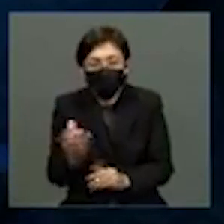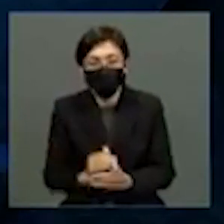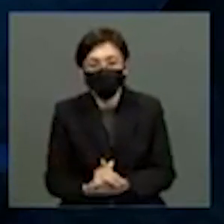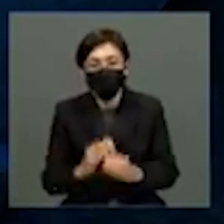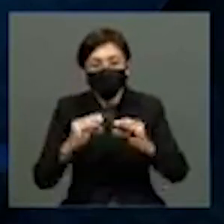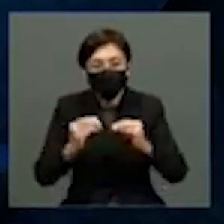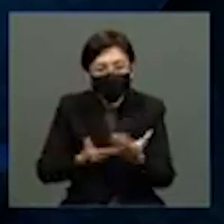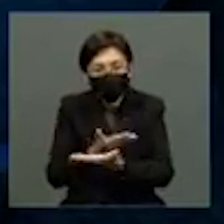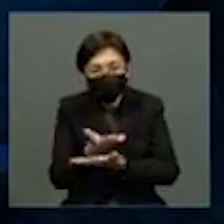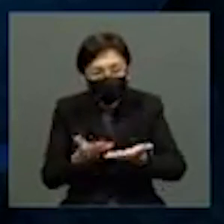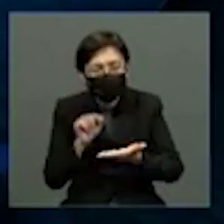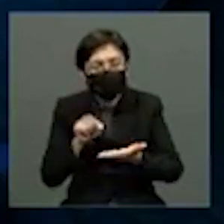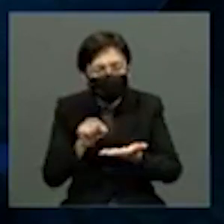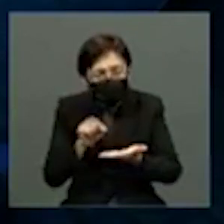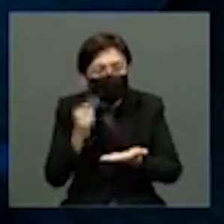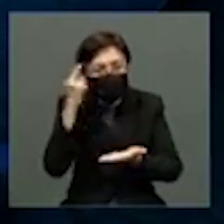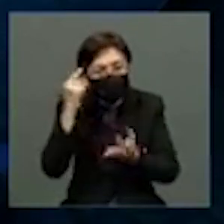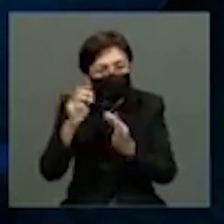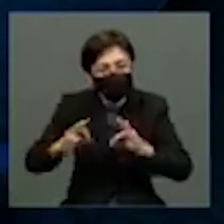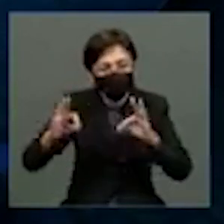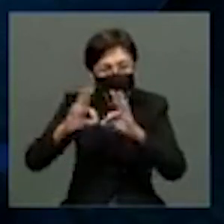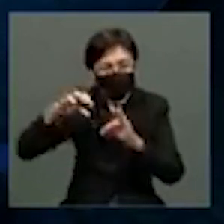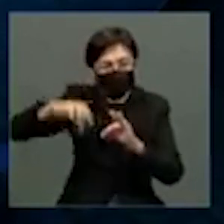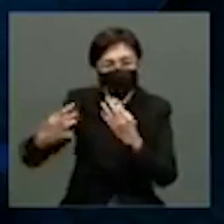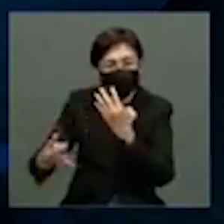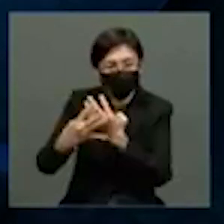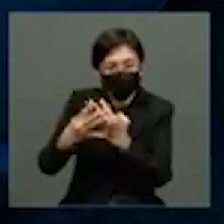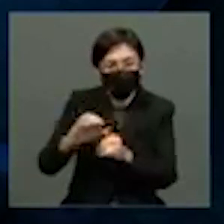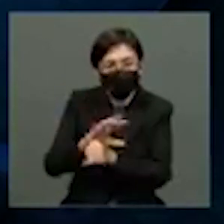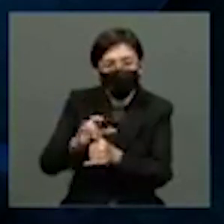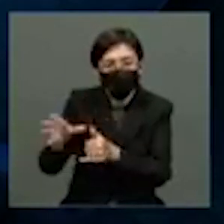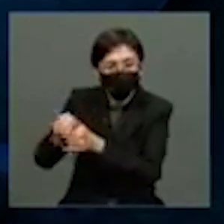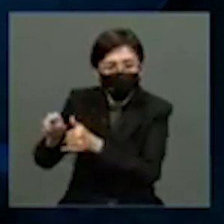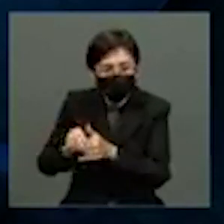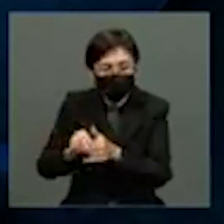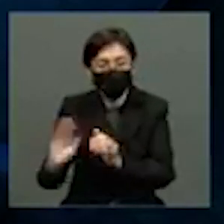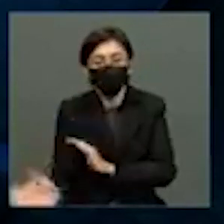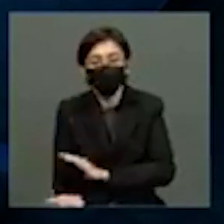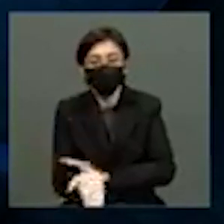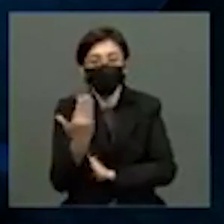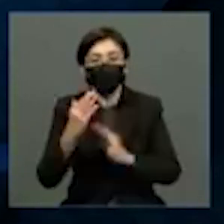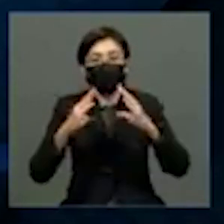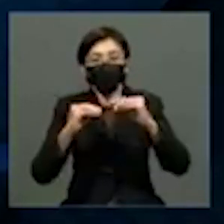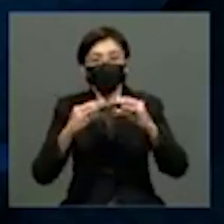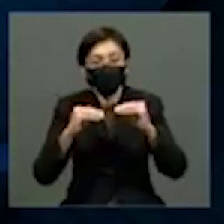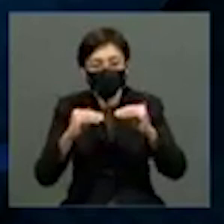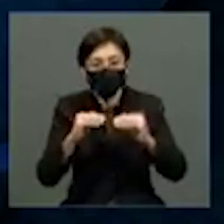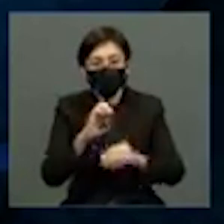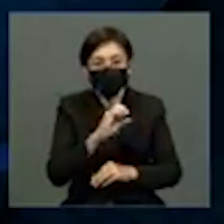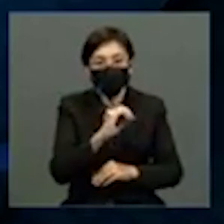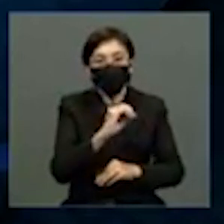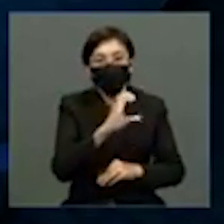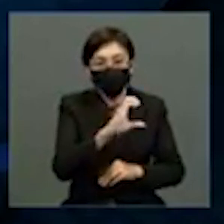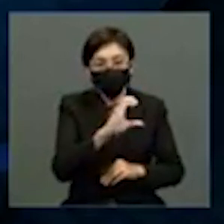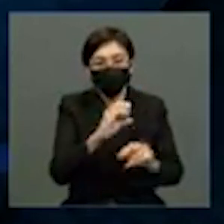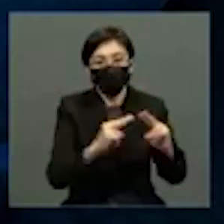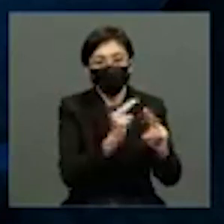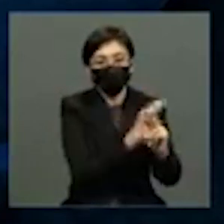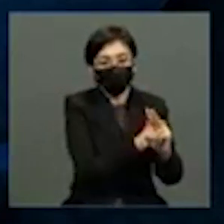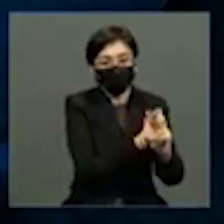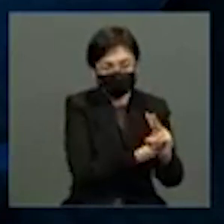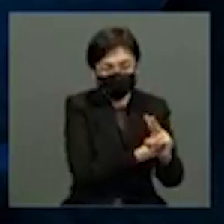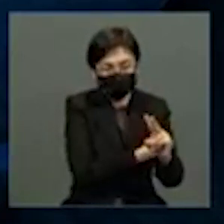ความสำคัญตรงนี้นะครับเมื่อเช้านี้มีการประชุมกันทั้งในส่วนของ EOC กระทรวงสาธารณสุข